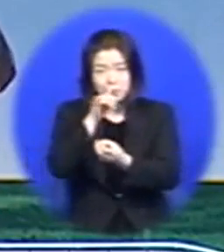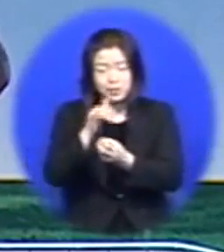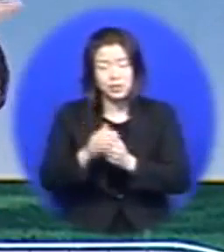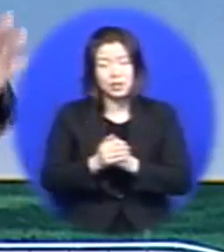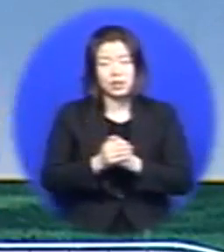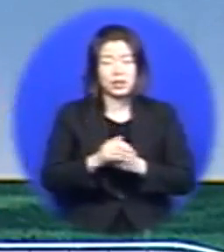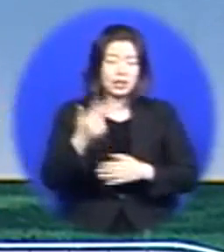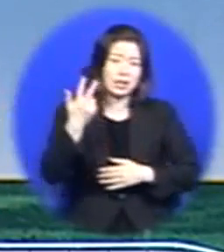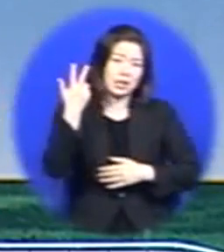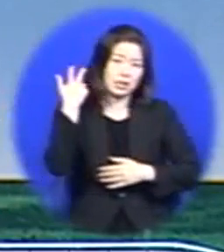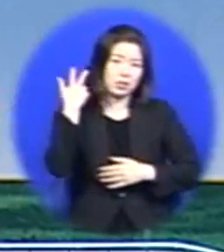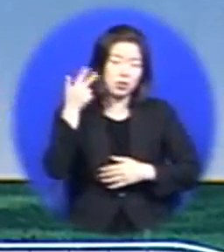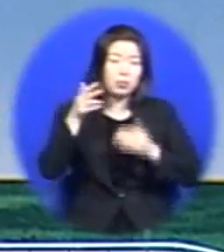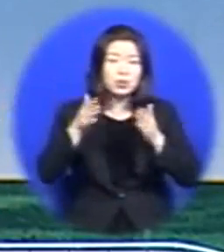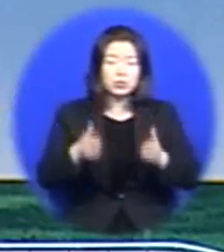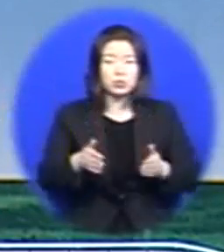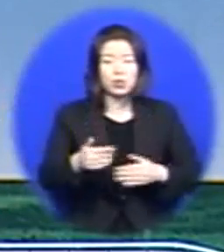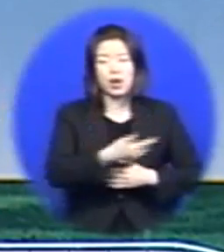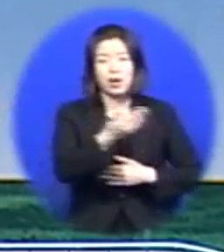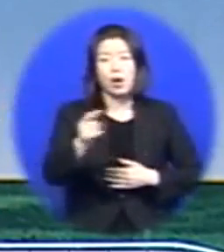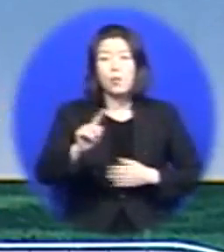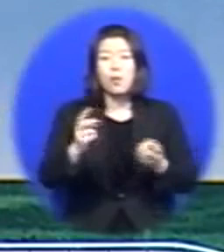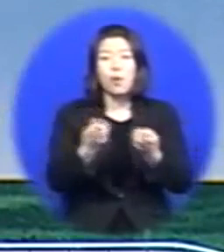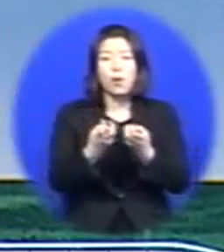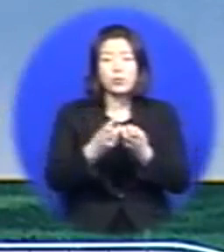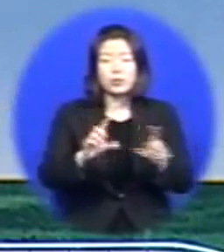지난 한 주간 동안 여러분들은 어떻게 사셨습니까?